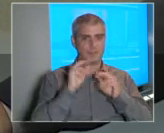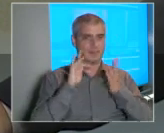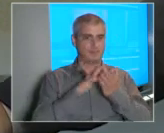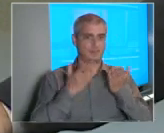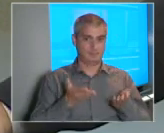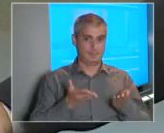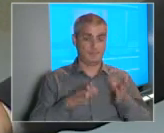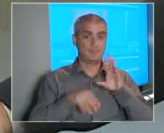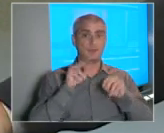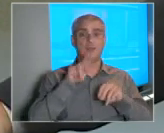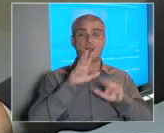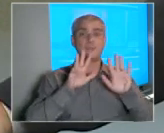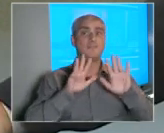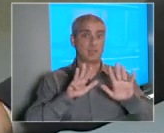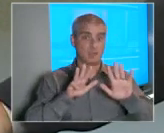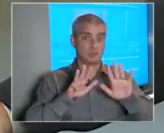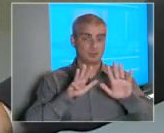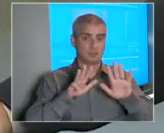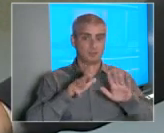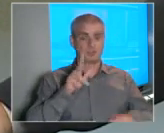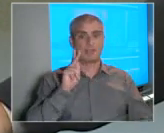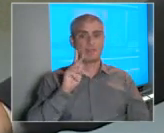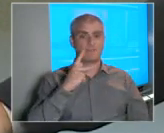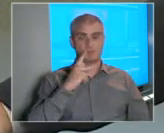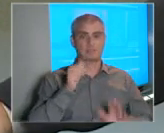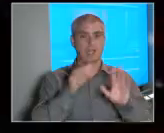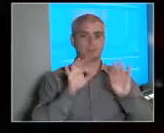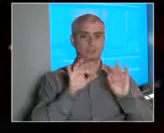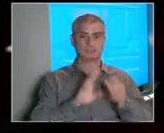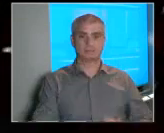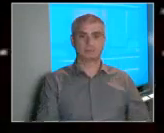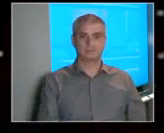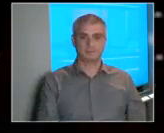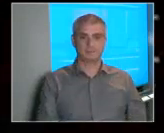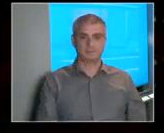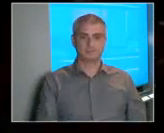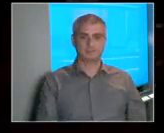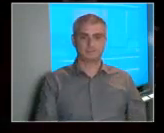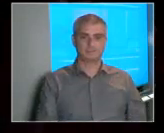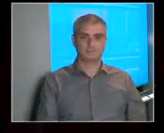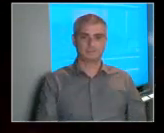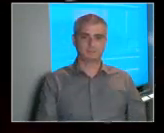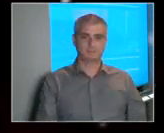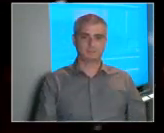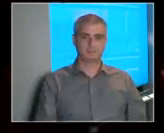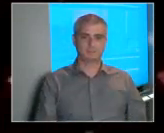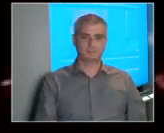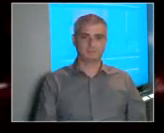בזירה. בחירות 2009, קמיל פוקס, ערוץ 10. 5 4